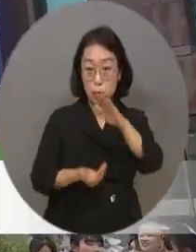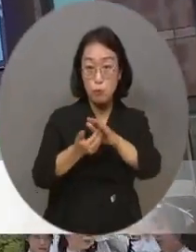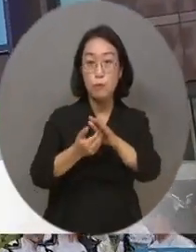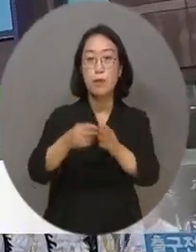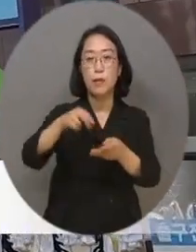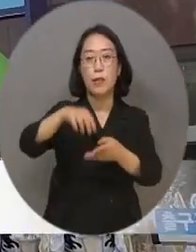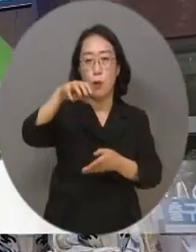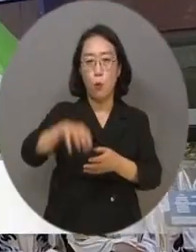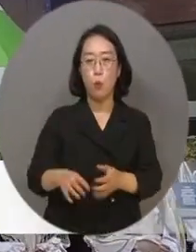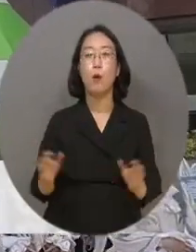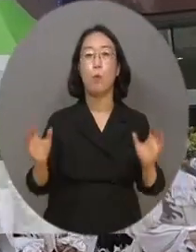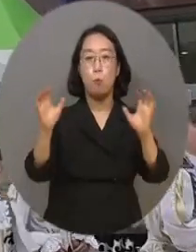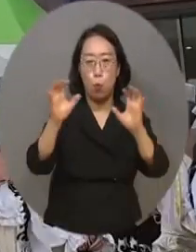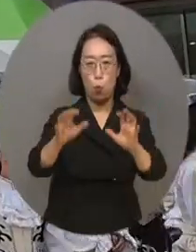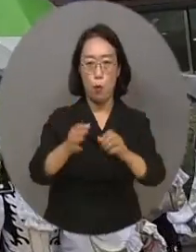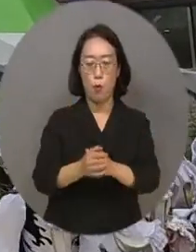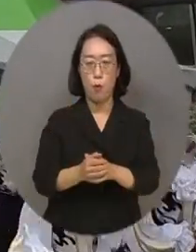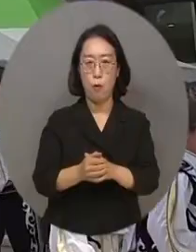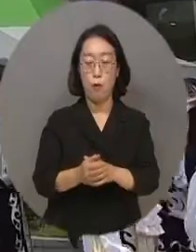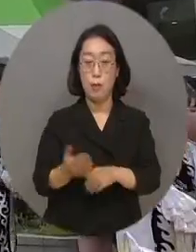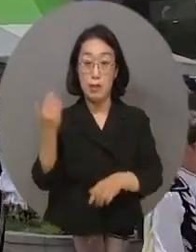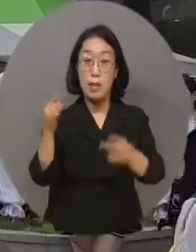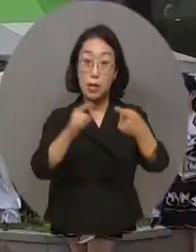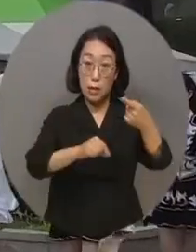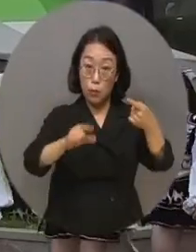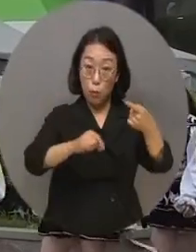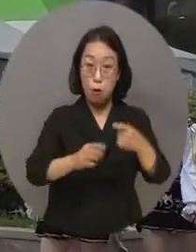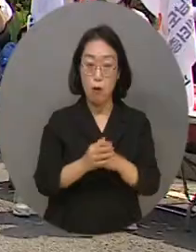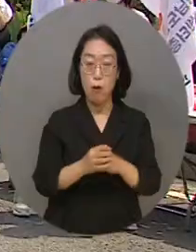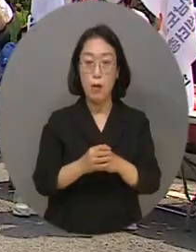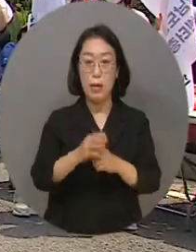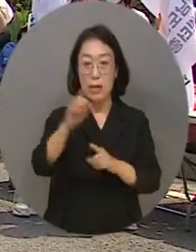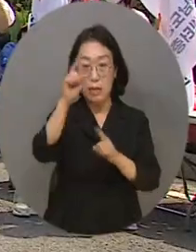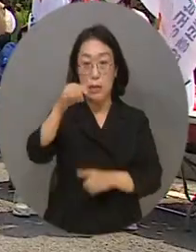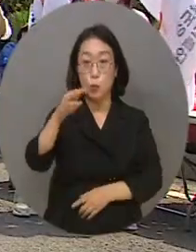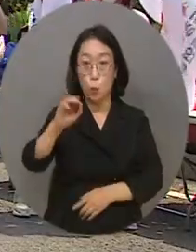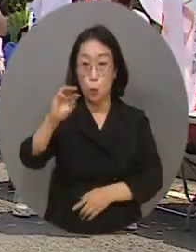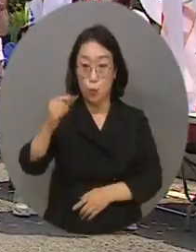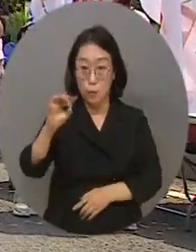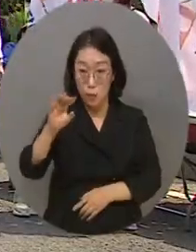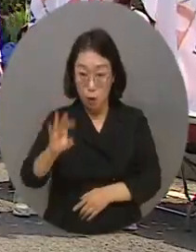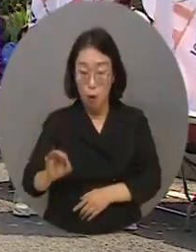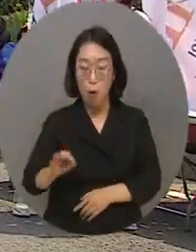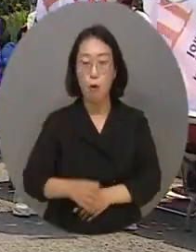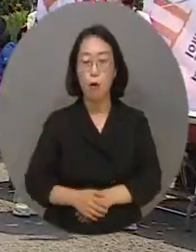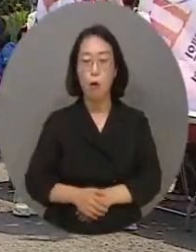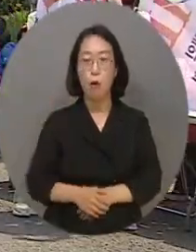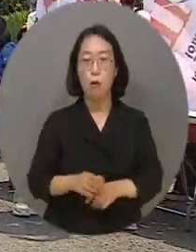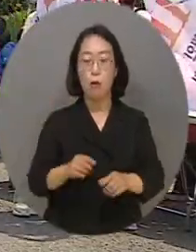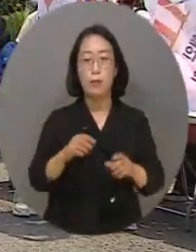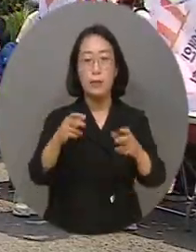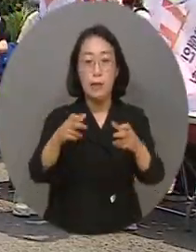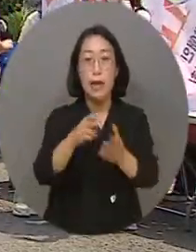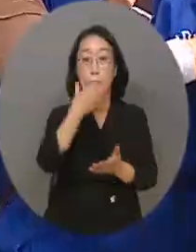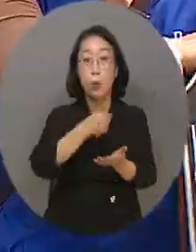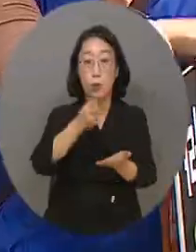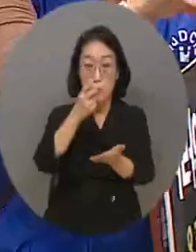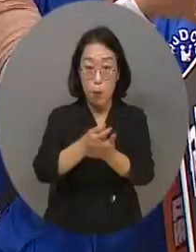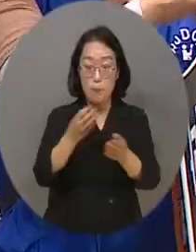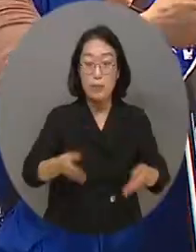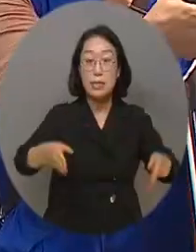모였습니다. 지난 1월 26일 국민의힘 이종성 의원이 장애인복지법 제58조 장애인복지시설에